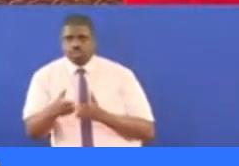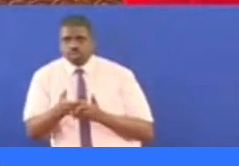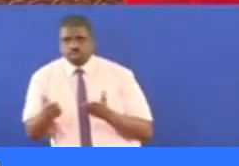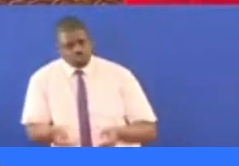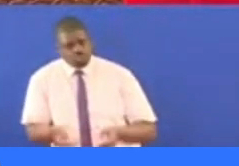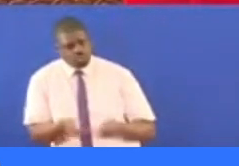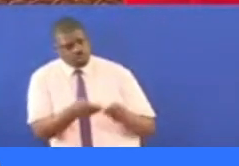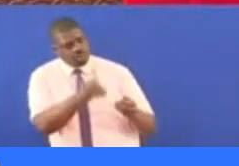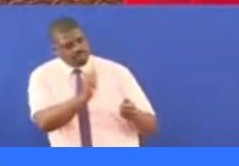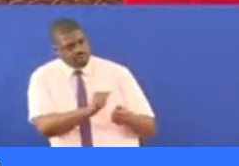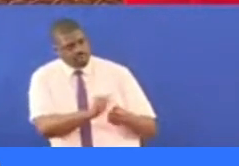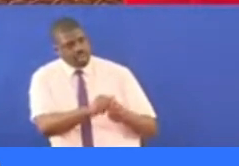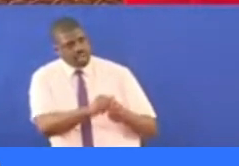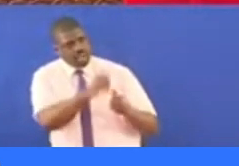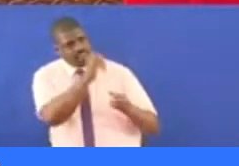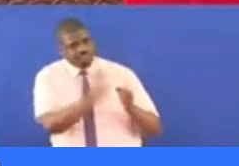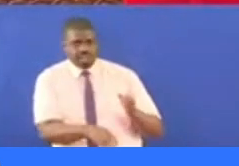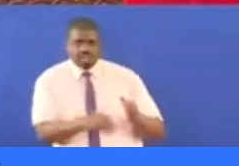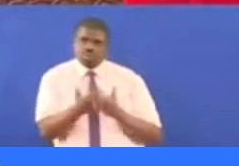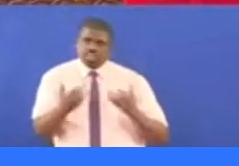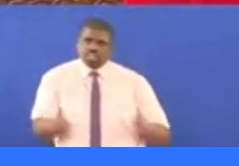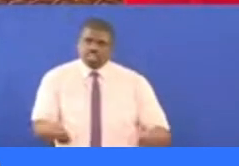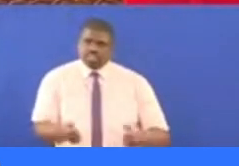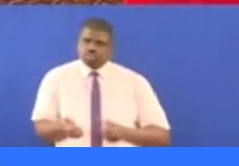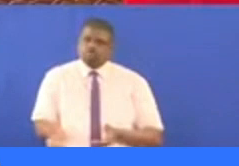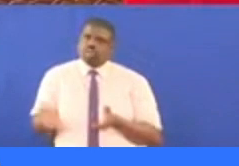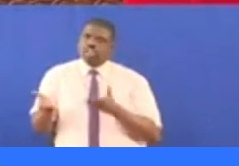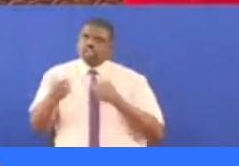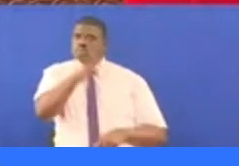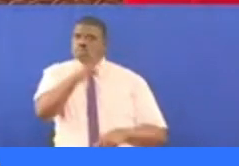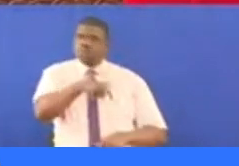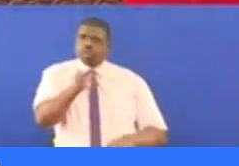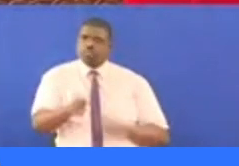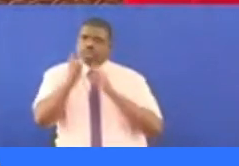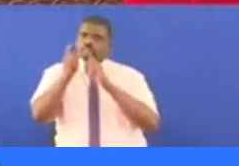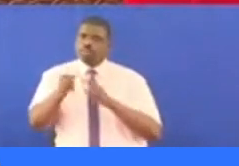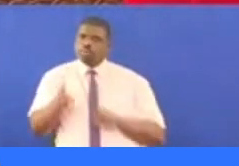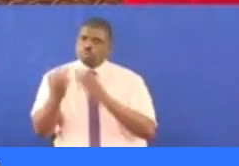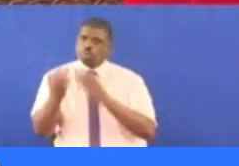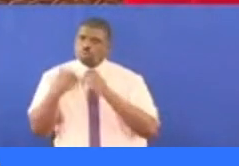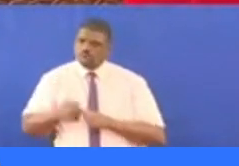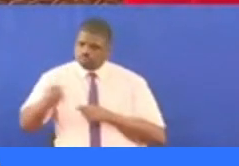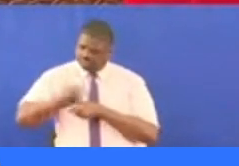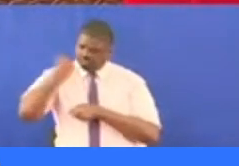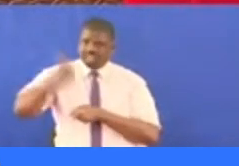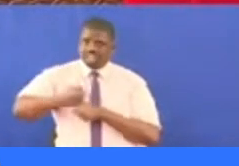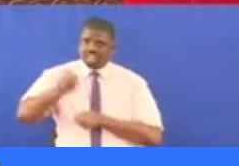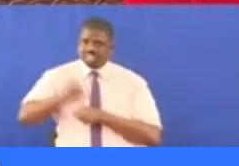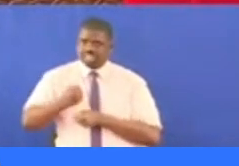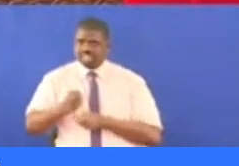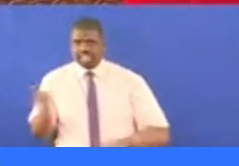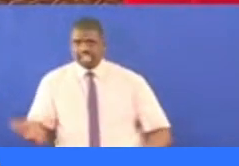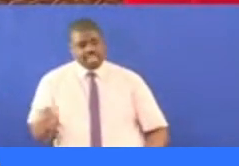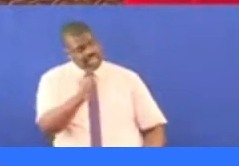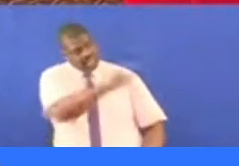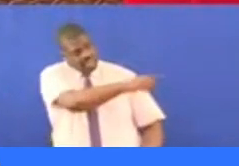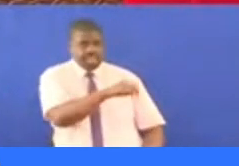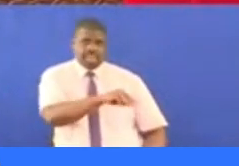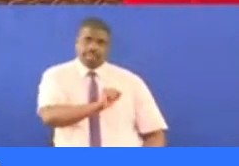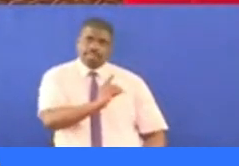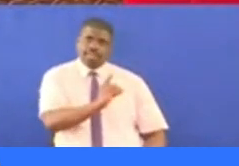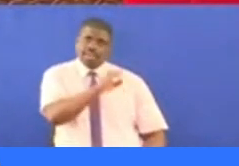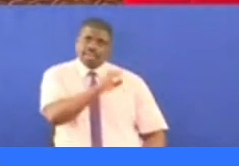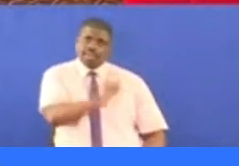vitu ambavyo havifai. Kwa nini tusiwanyanyue watu ambao wanaweza kufanya kazi zao? Nenda kule Madaba, mkulima wa Madaba